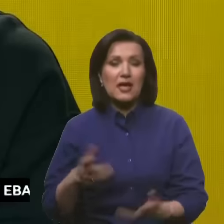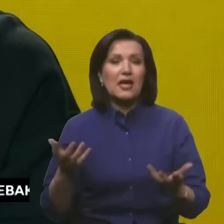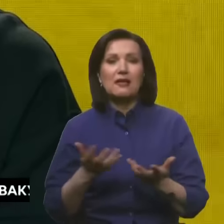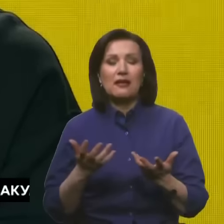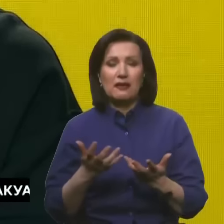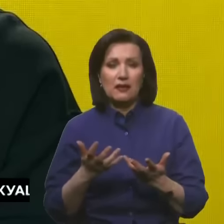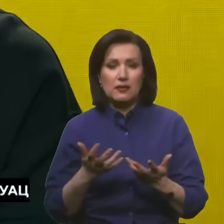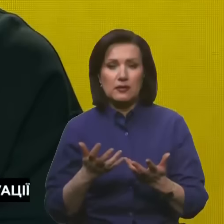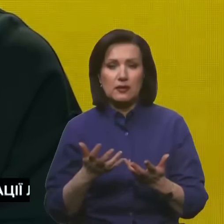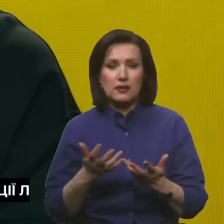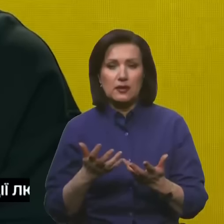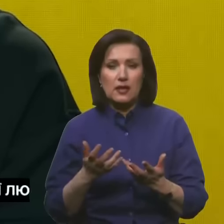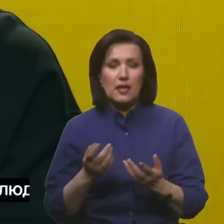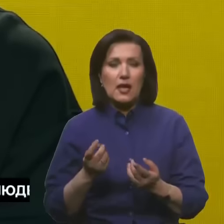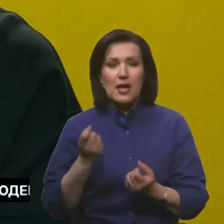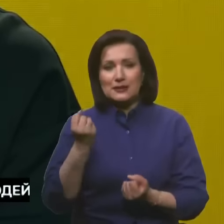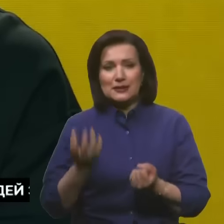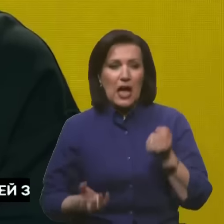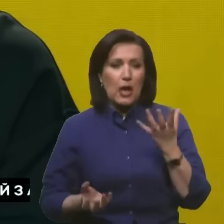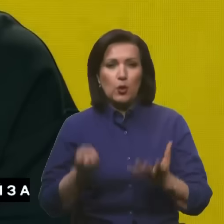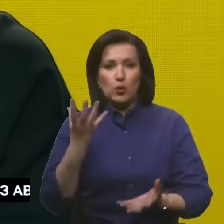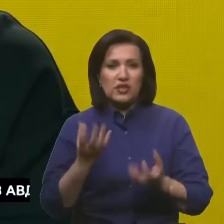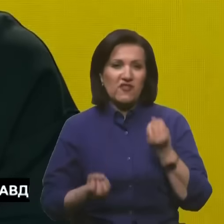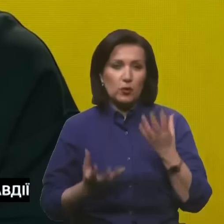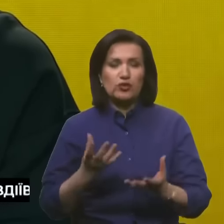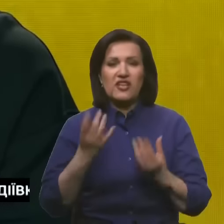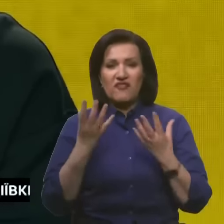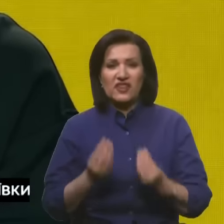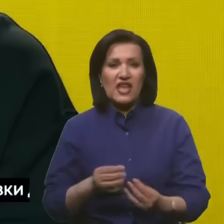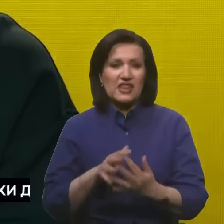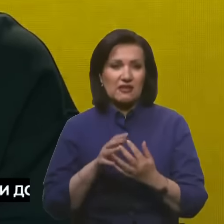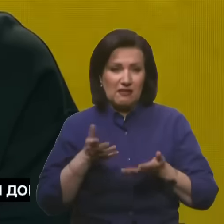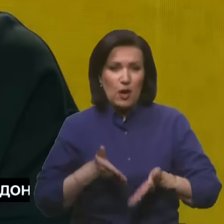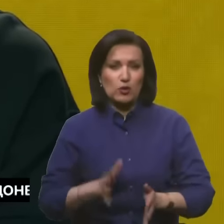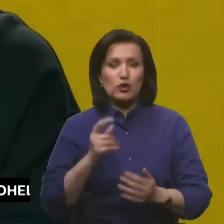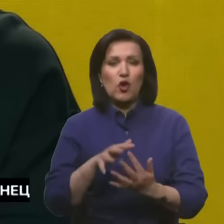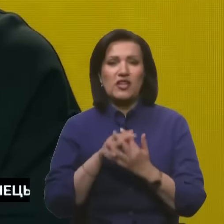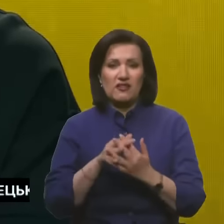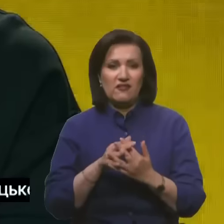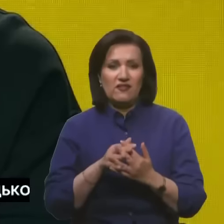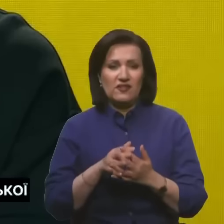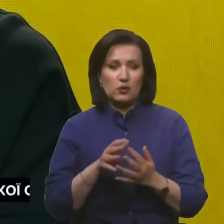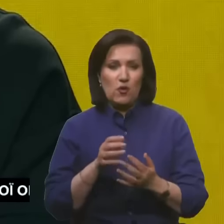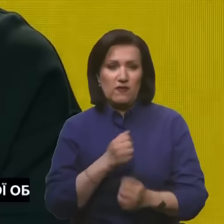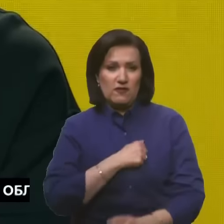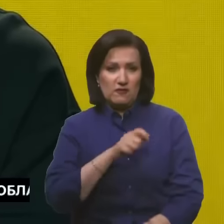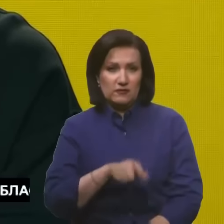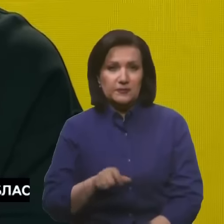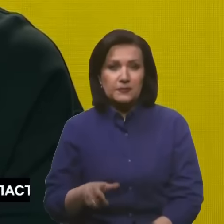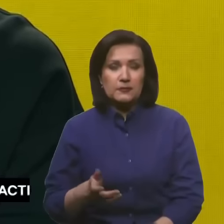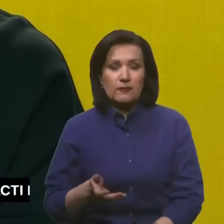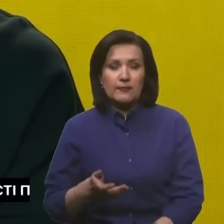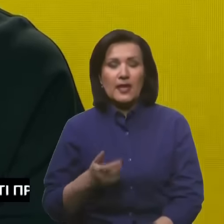який салюти включає на день свого народження, коли військово воюють. Я не ділю цих людей. Я вважаю, що